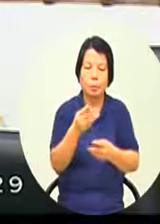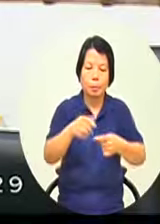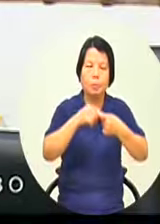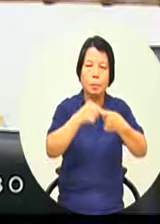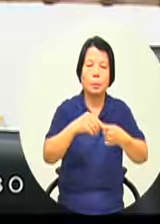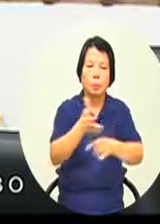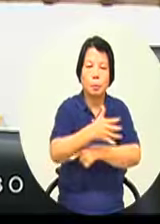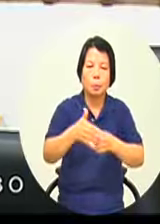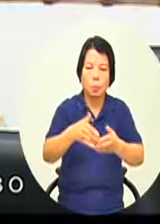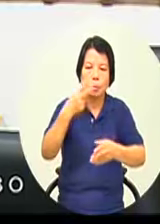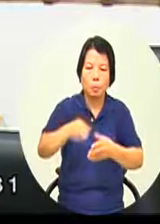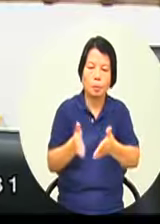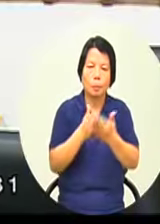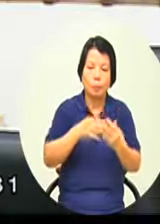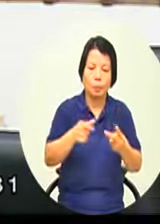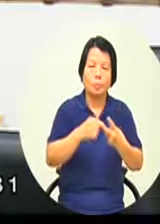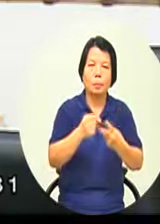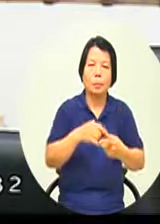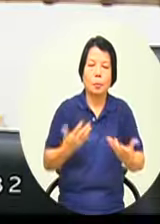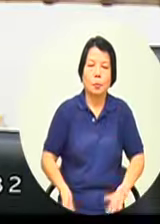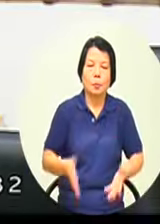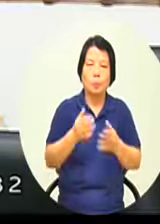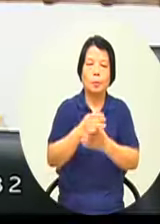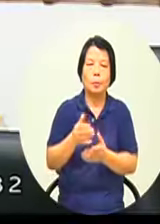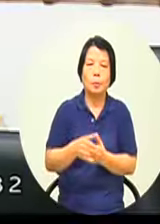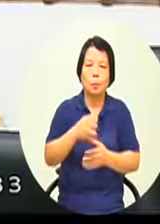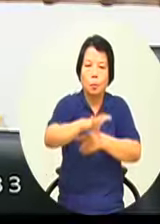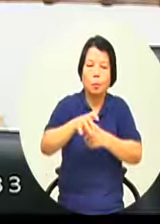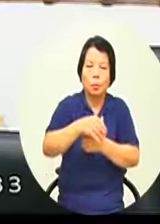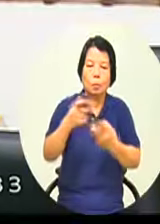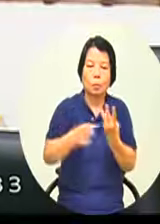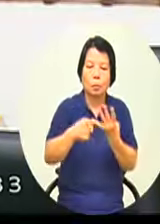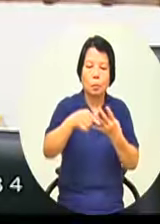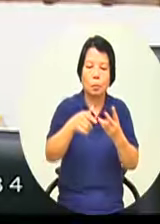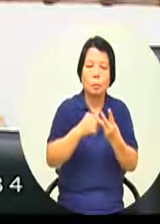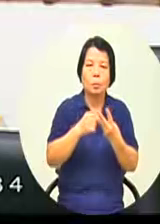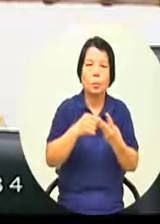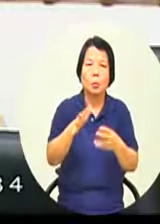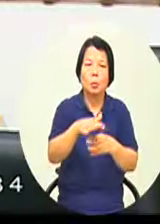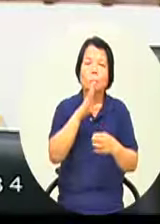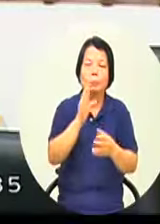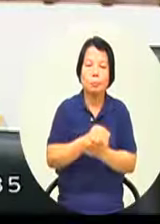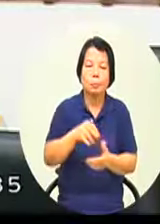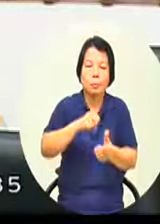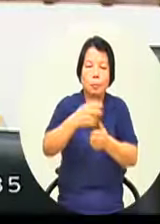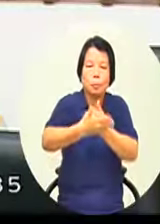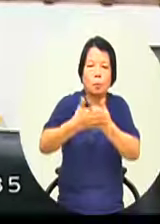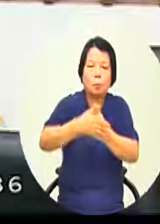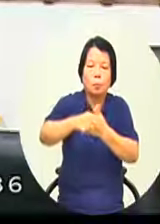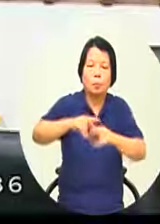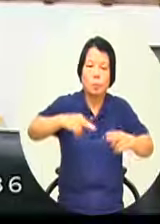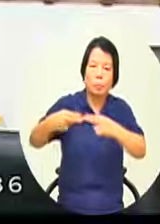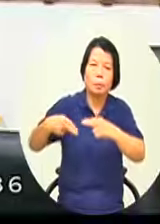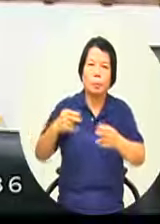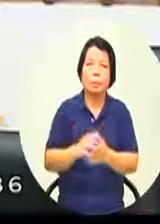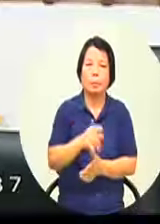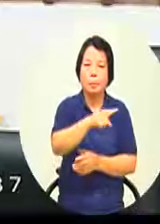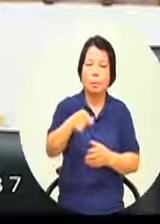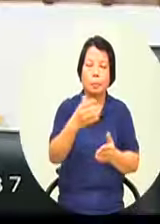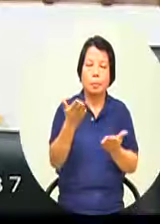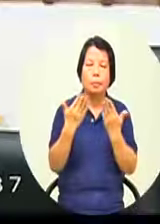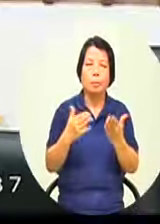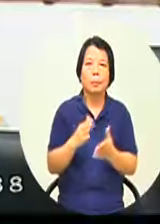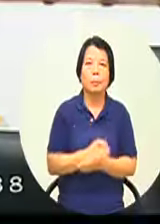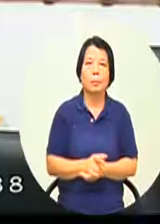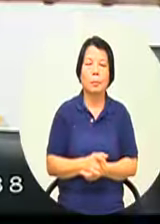生，第二个是休闲农业，第三个是农路养护的改善哦。那其实大家都知道，很多